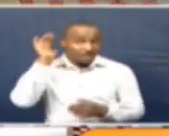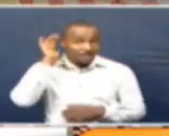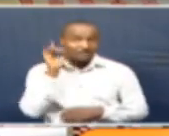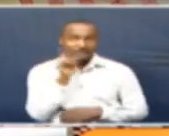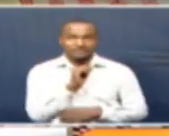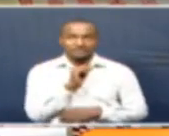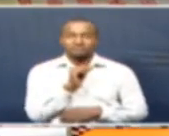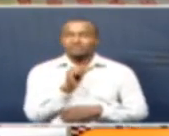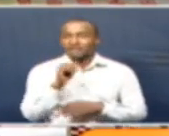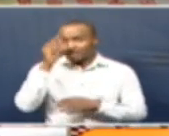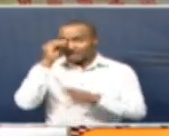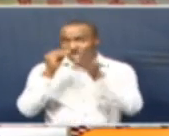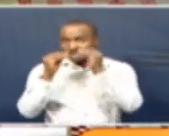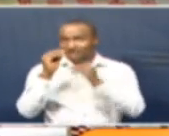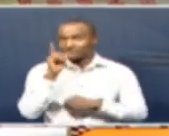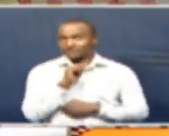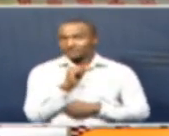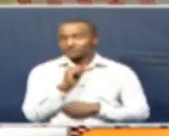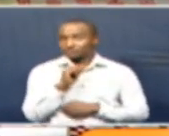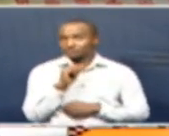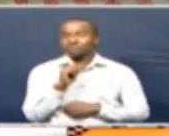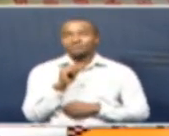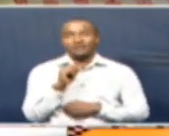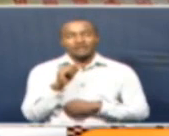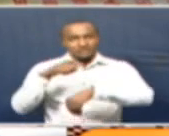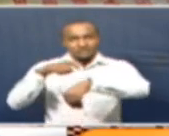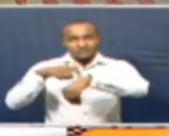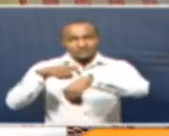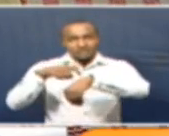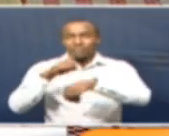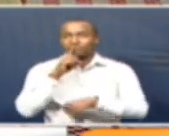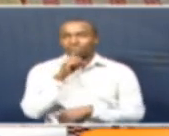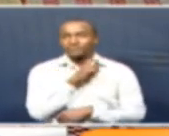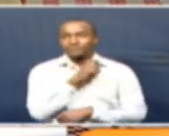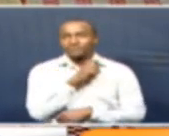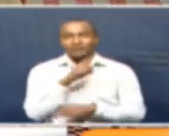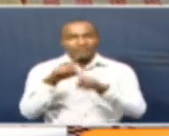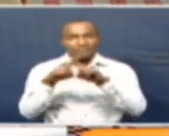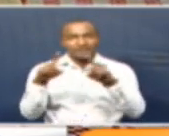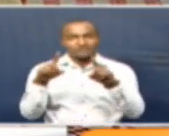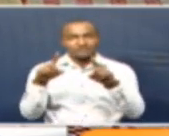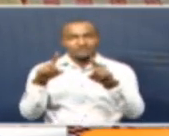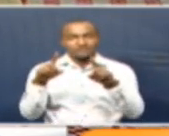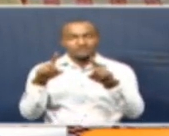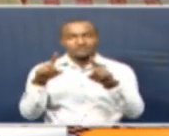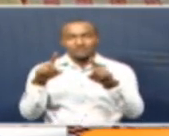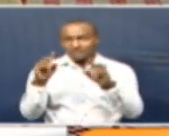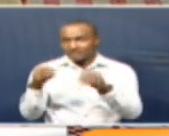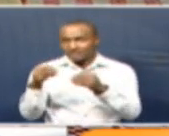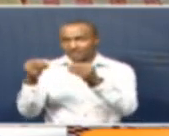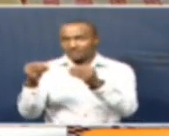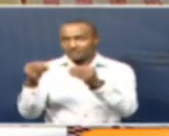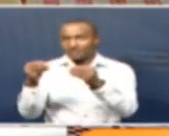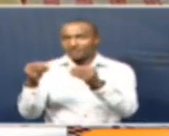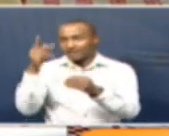wameweza kujifunza mawili matatu. Mtazamaji, tunaarifiwa kwamba muda umetupa kisogo, lakini Bi Msafwari, nitakupa kama sekunde 10 uweze kuzungumza